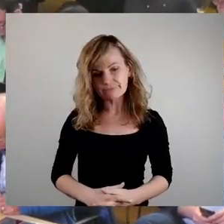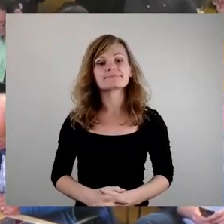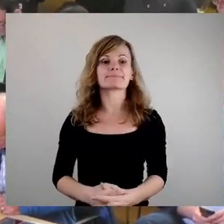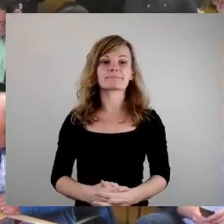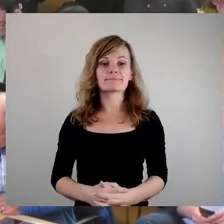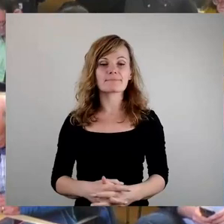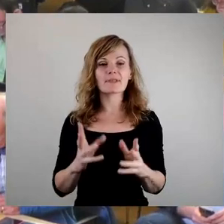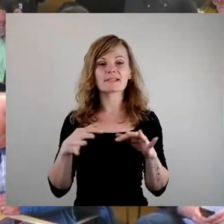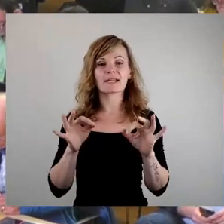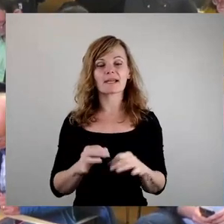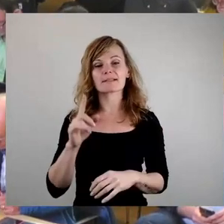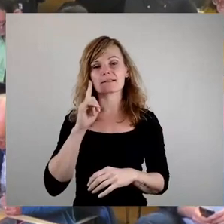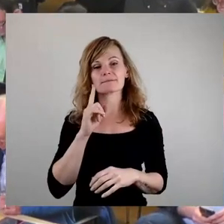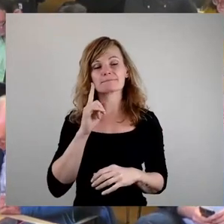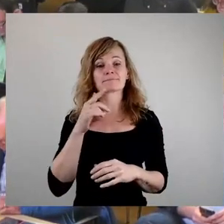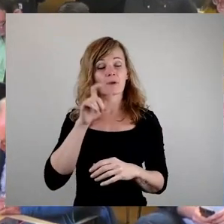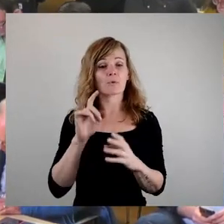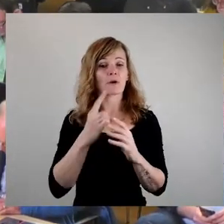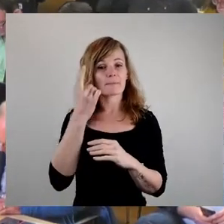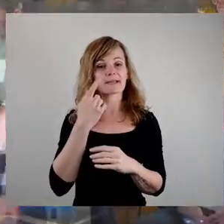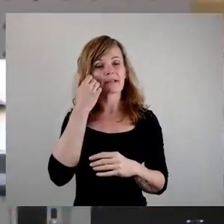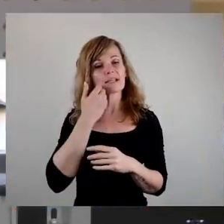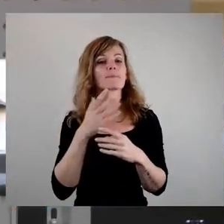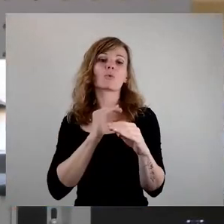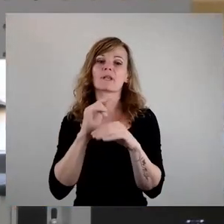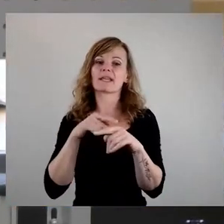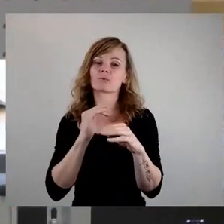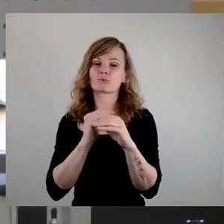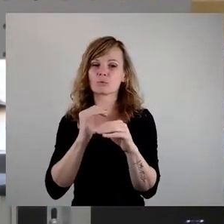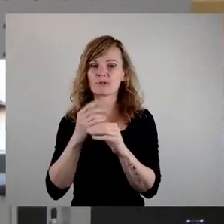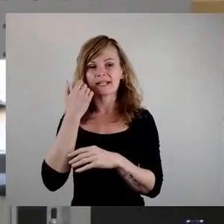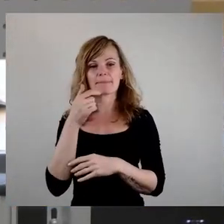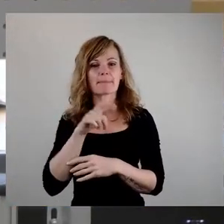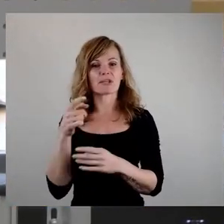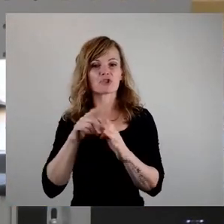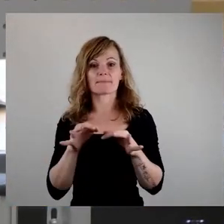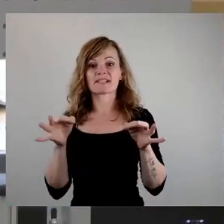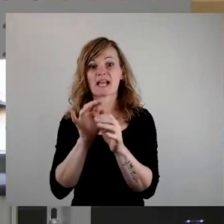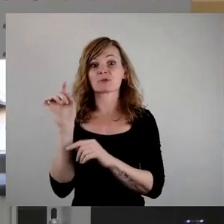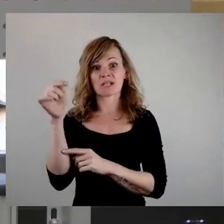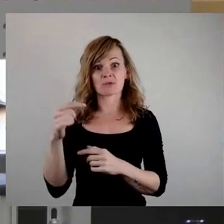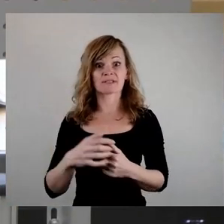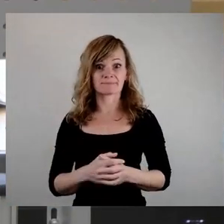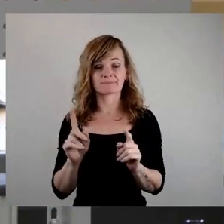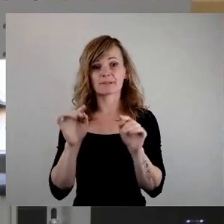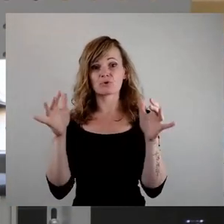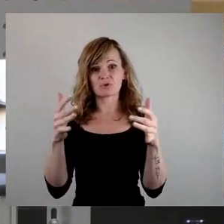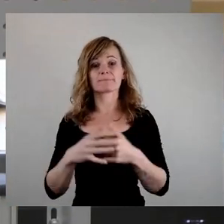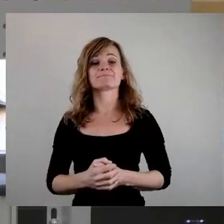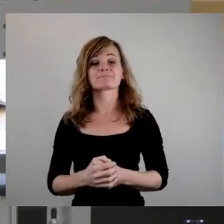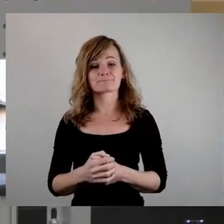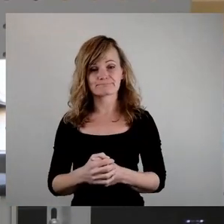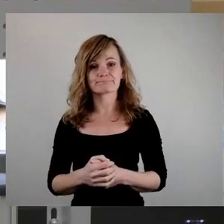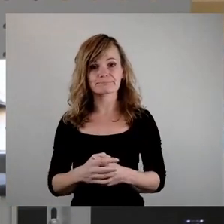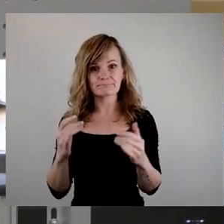Sehr geehrter Herr Bürgermeister, liebe Kolleginnen und Kollegen, liebe Menschen im Saal und draußen im Netz. Wir reden